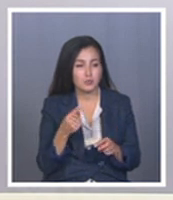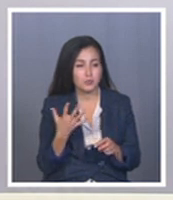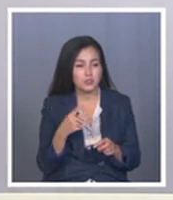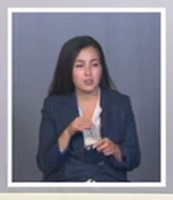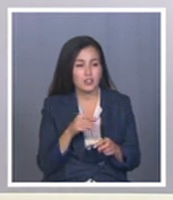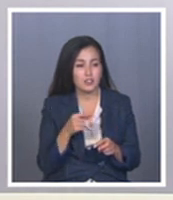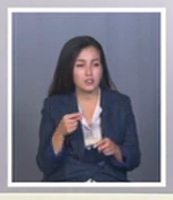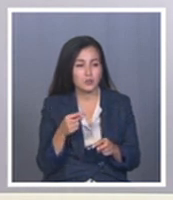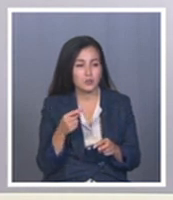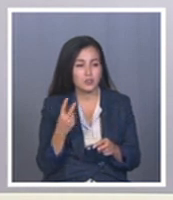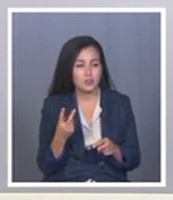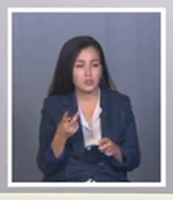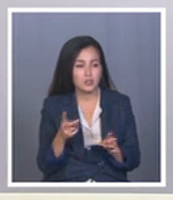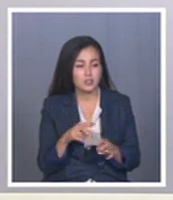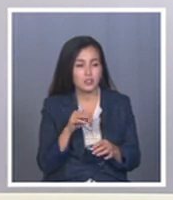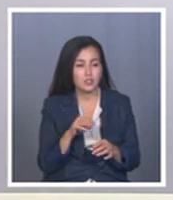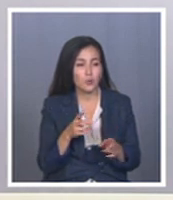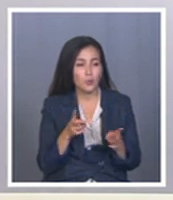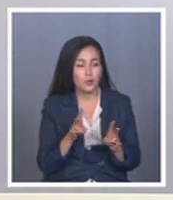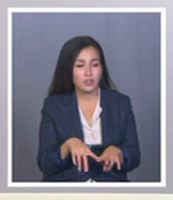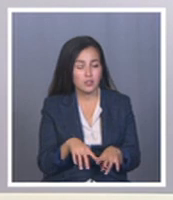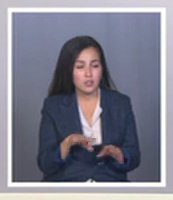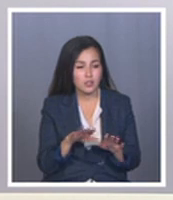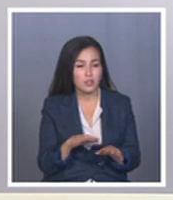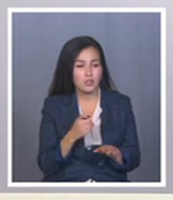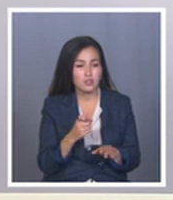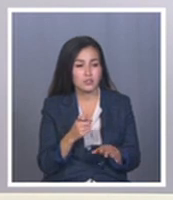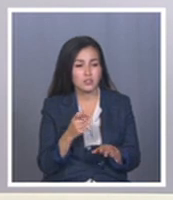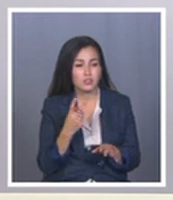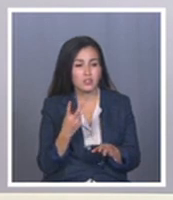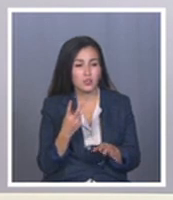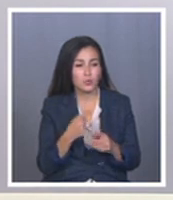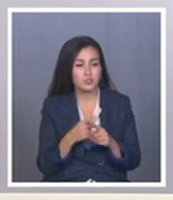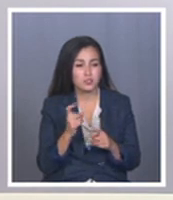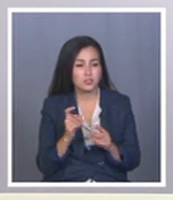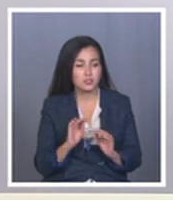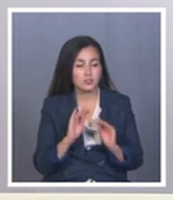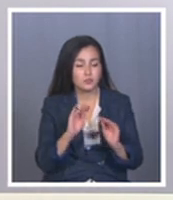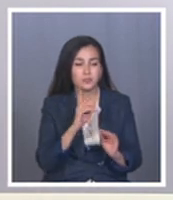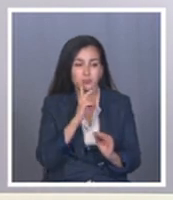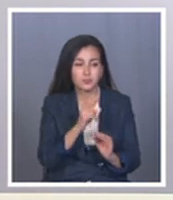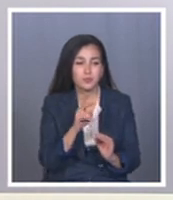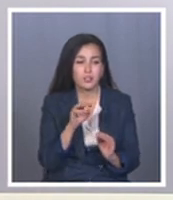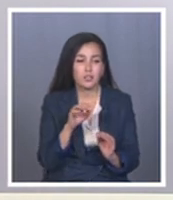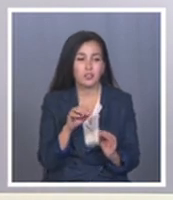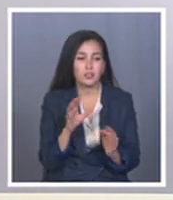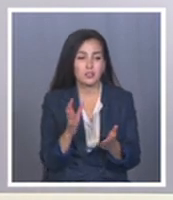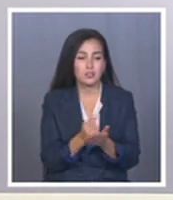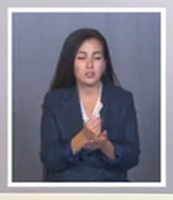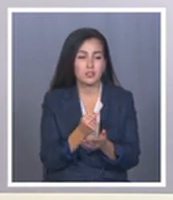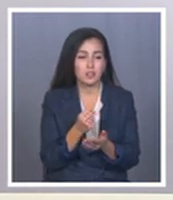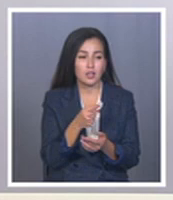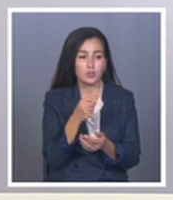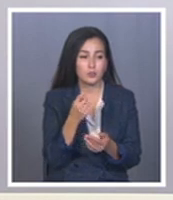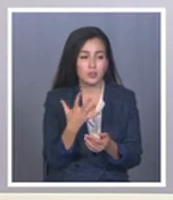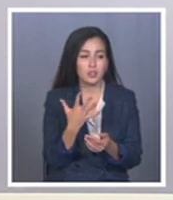Енді Т-ның орнына қайтадан X квадрат қосу X-ті әкелейік. Сол кезде X квадрат қосу X азайту 5 және